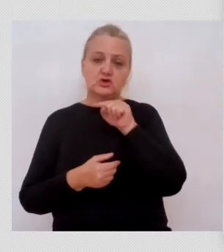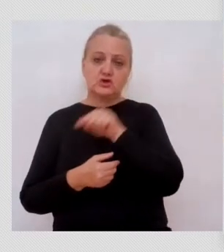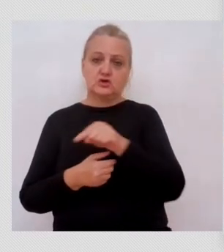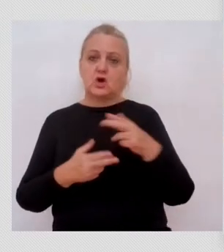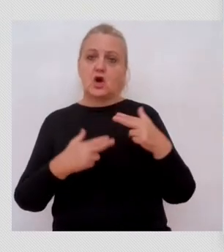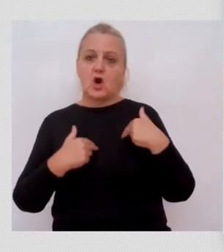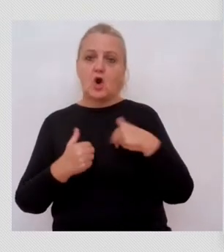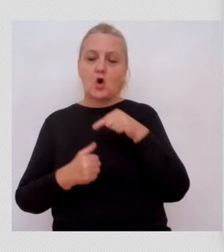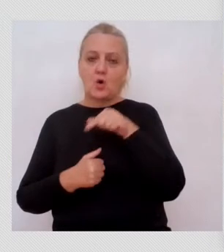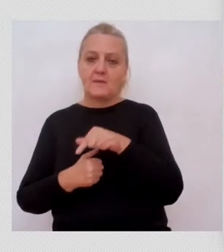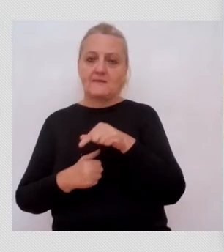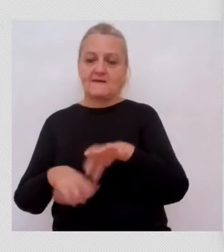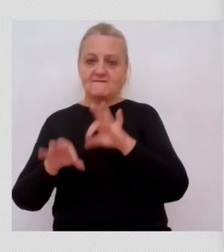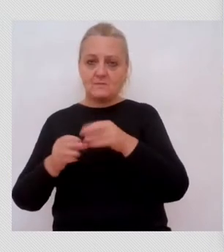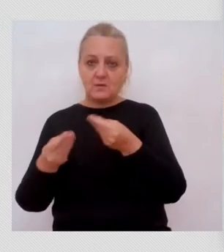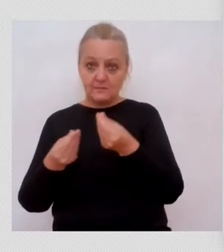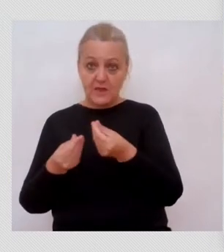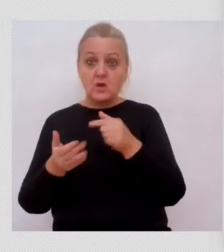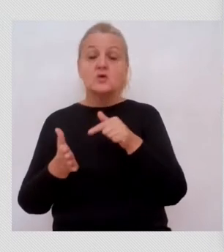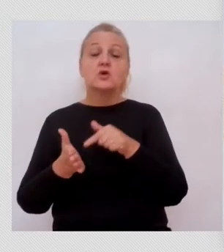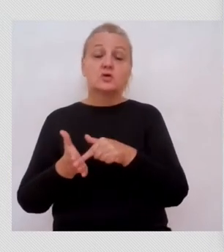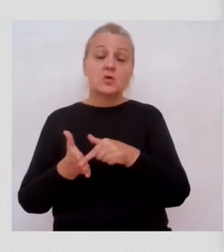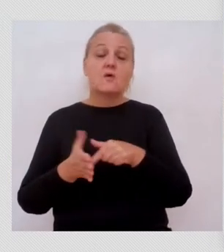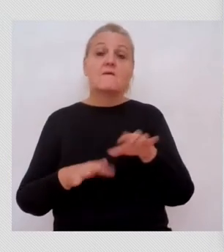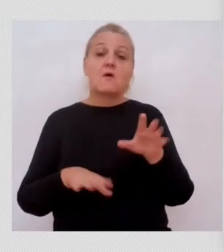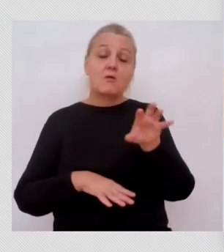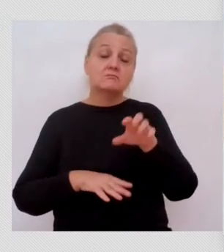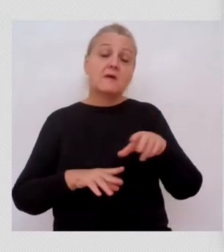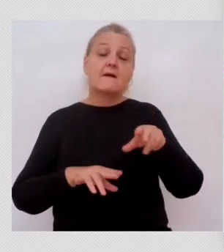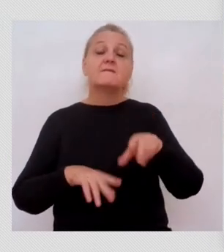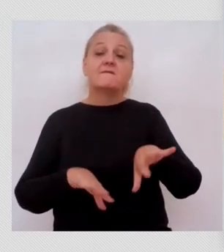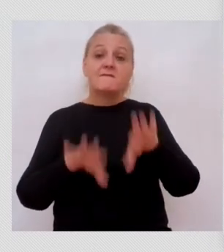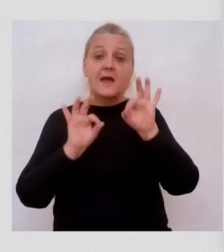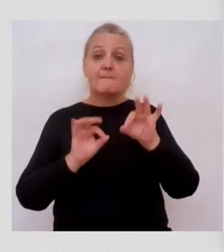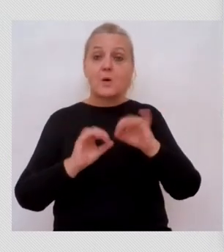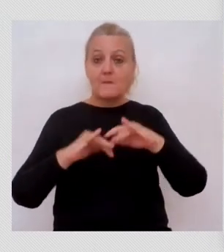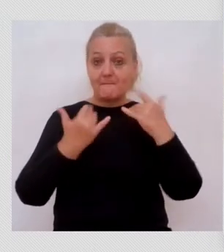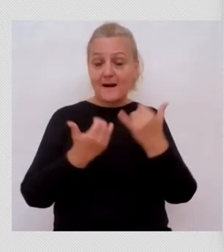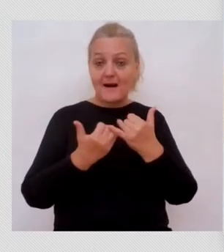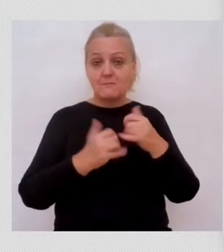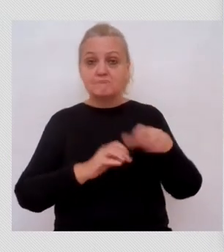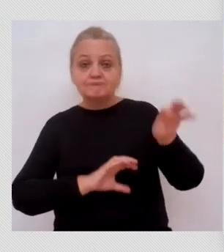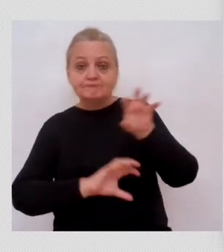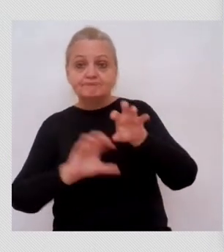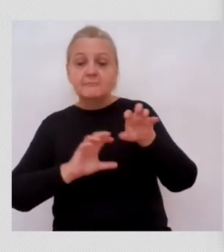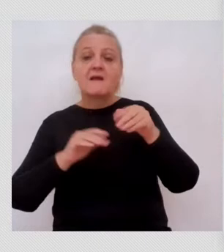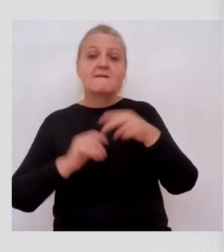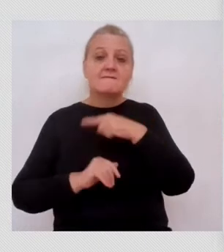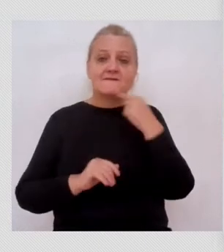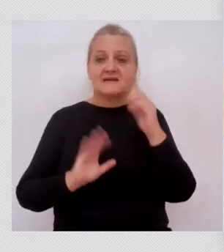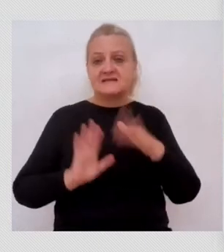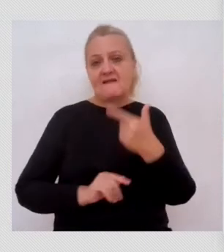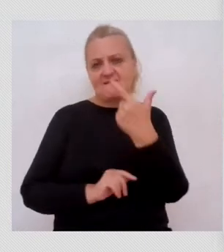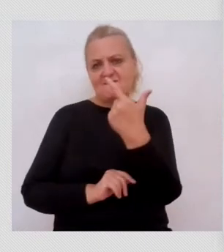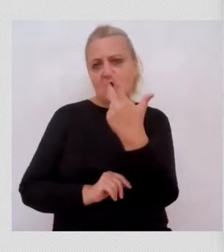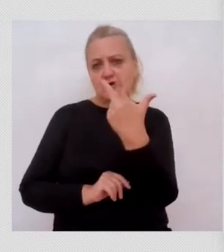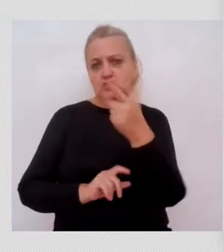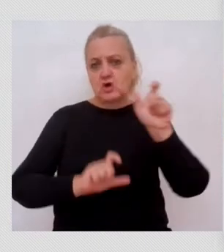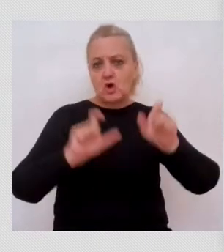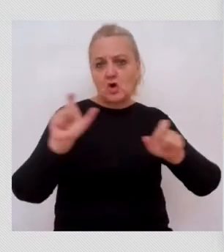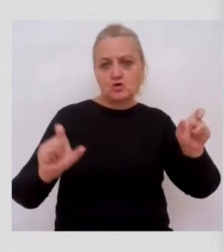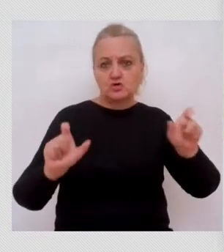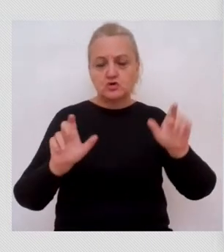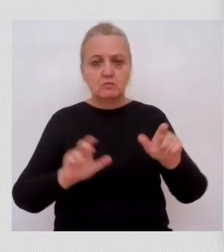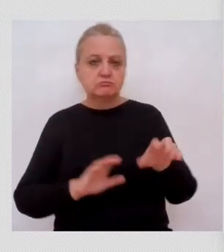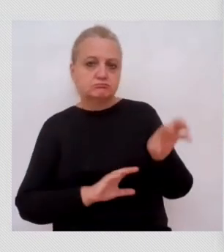to w wyborach, przy obserwacji wyborów parlamentarnych, sądzę, że wystarczyłby 2-3-osobowy zespół